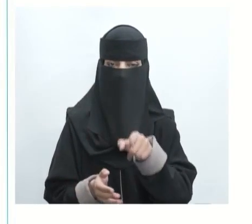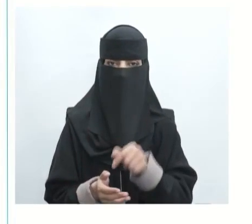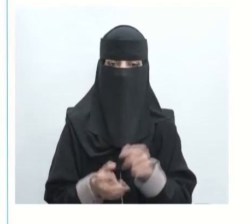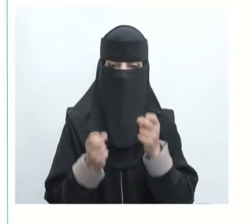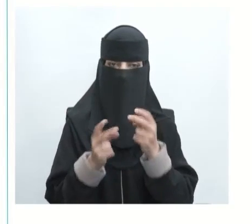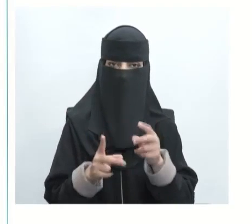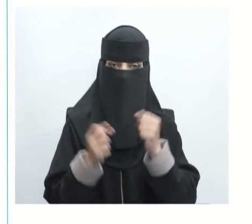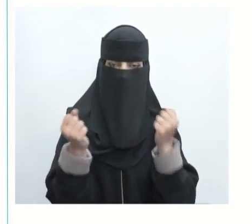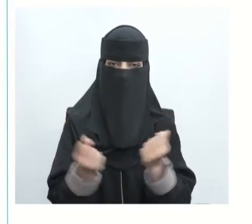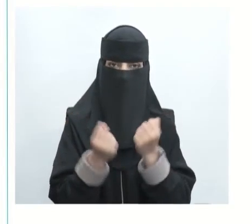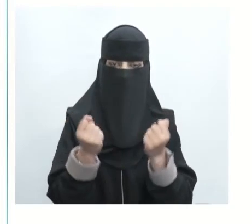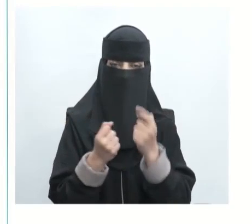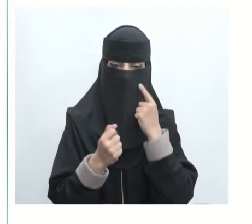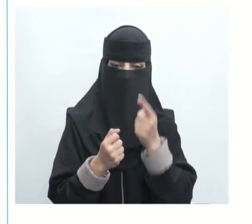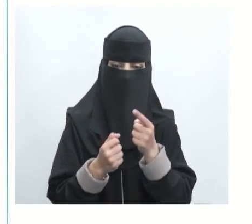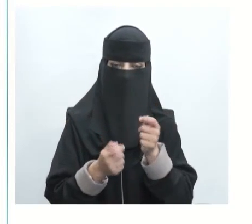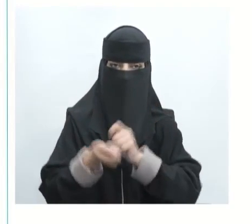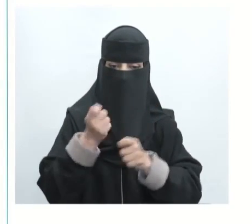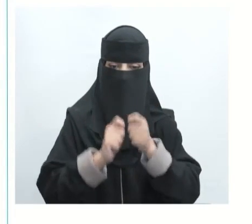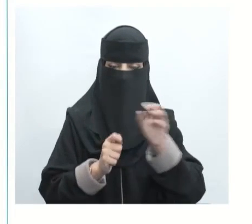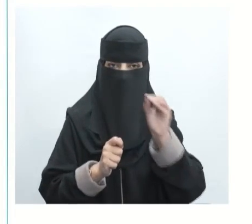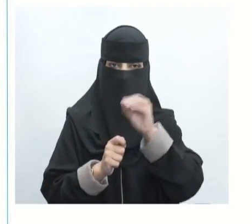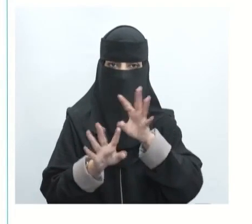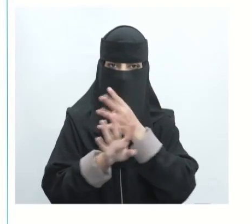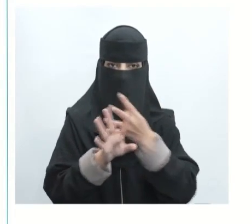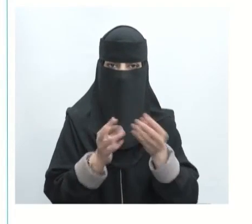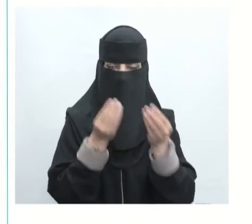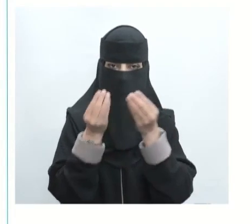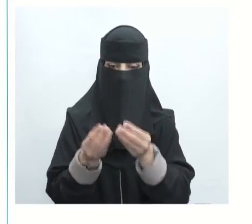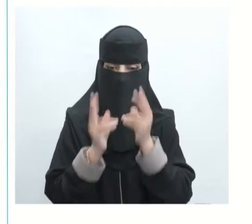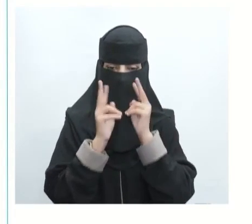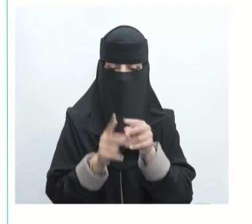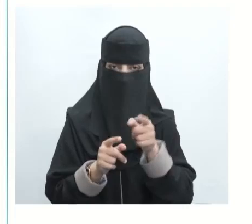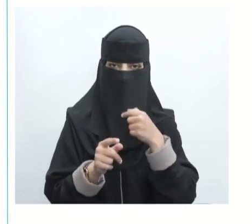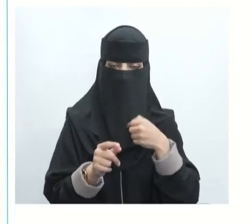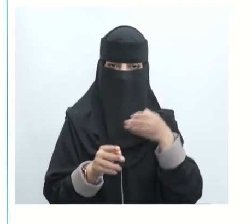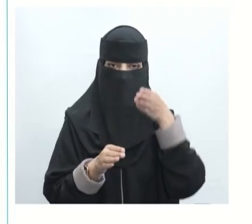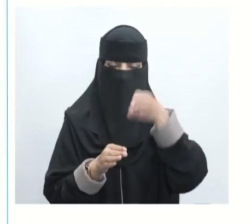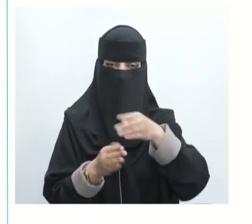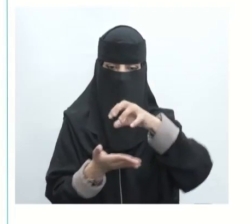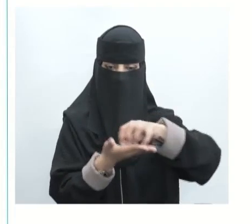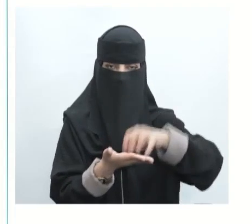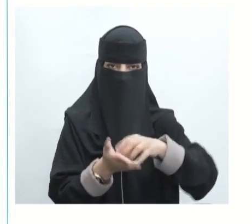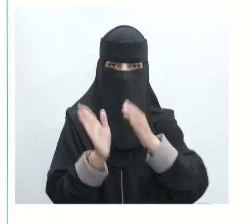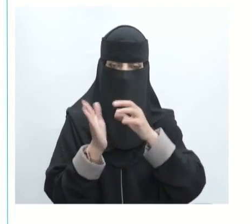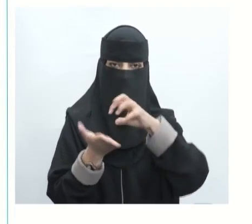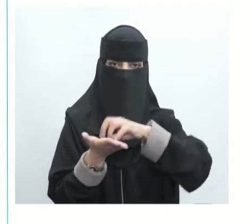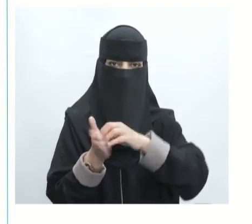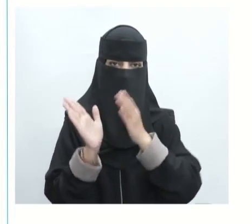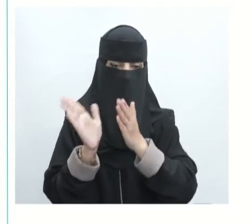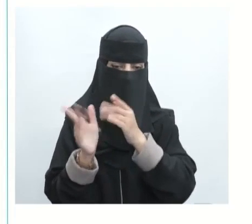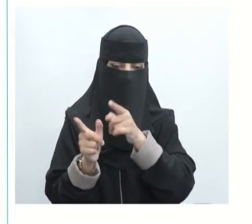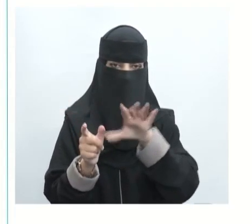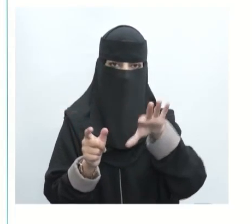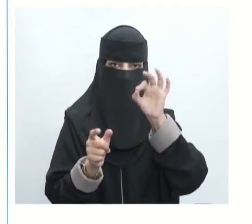نبدأ بهذا التدريب، أصوغه على غرار النموذج المعطى. نقول زرت مدن المنطقة الشرقية